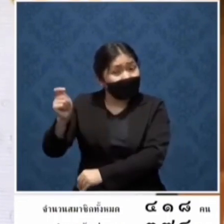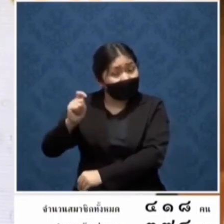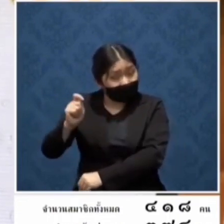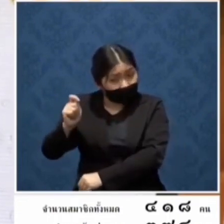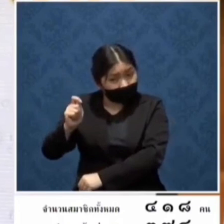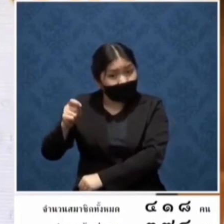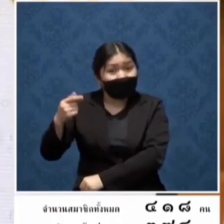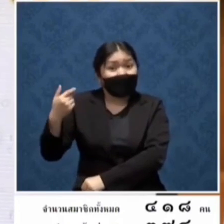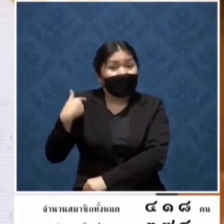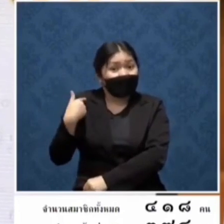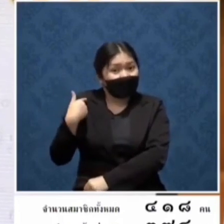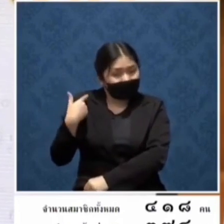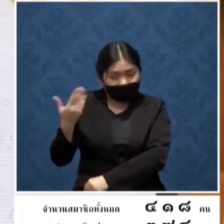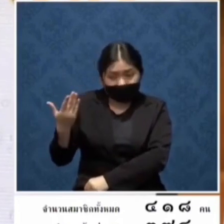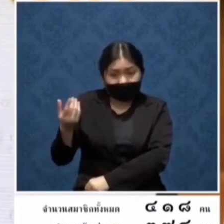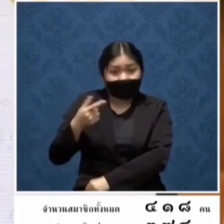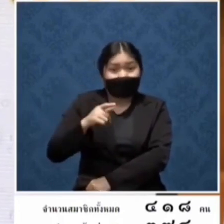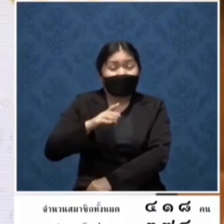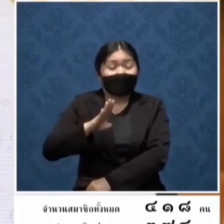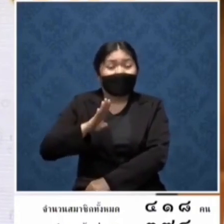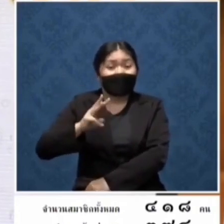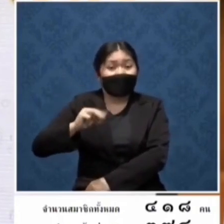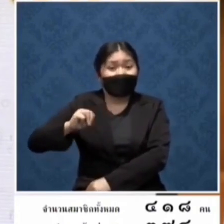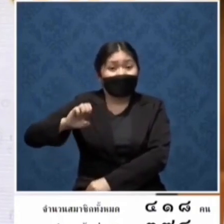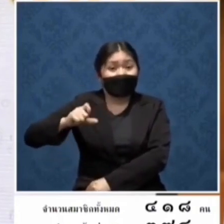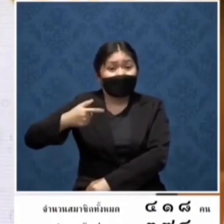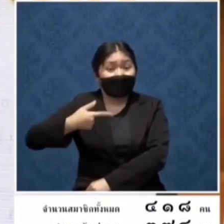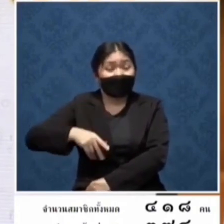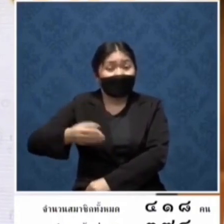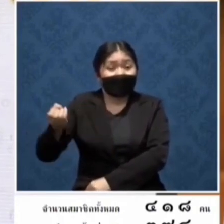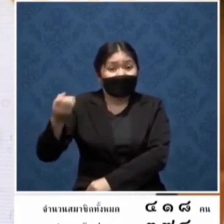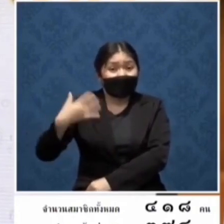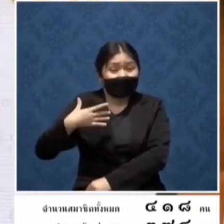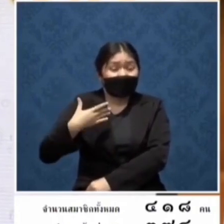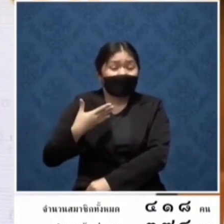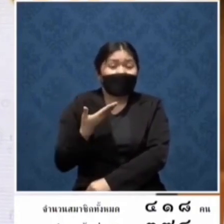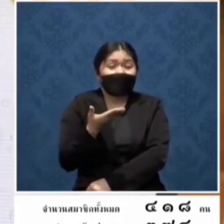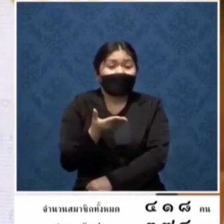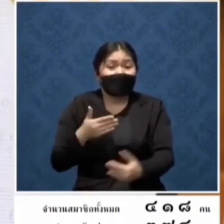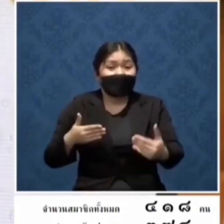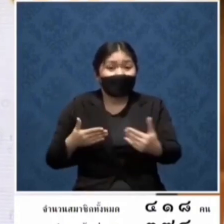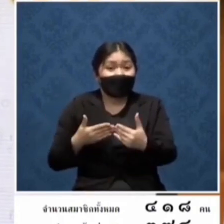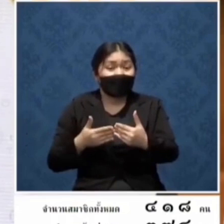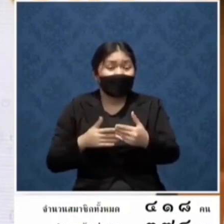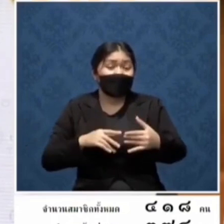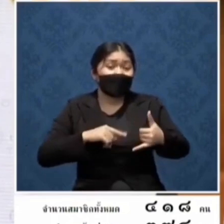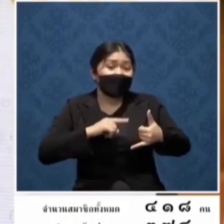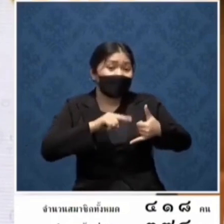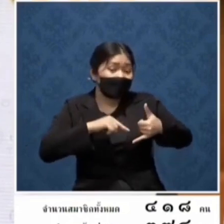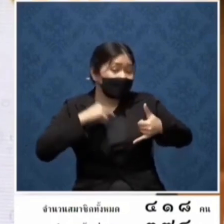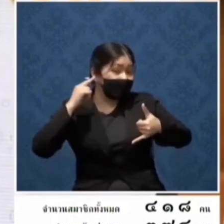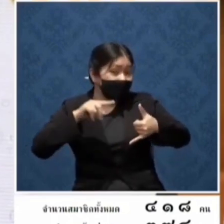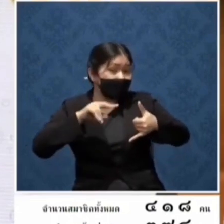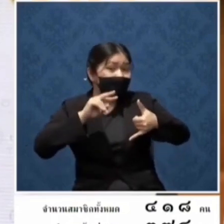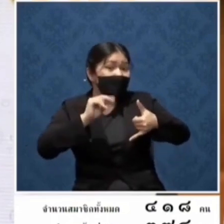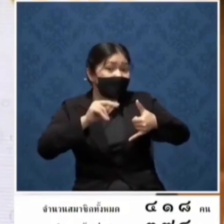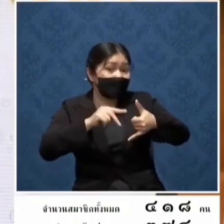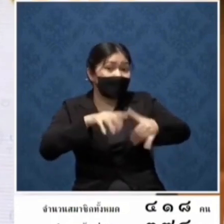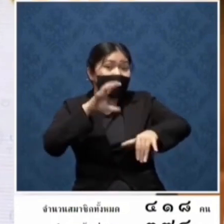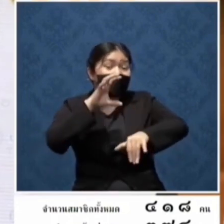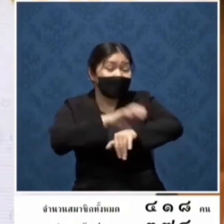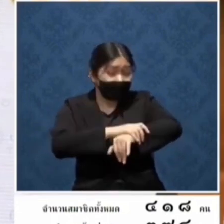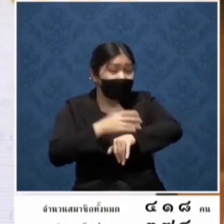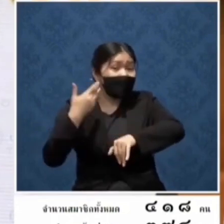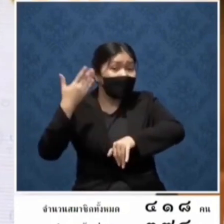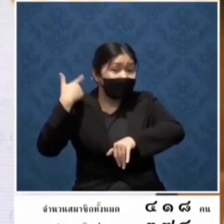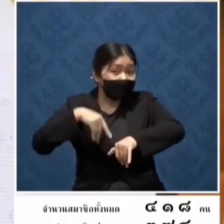ากมาว่าขอให้เป็นเมียสำสุขก็คือนางสาวนอหนูที่ถูกจับไปด้วย